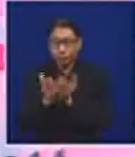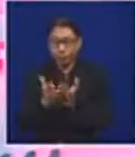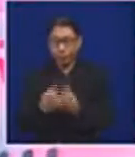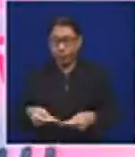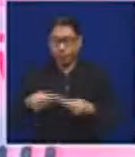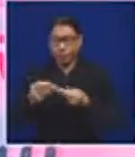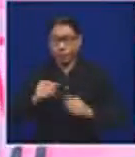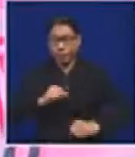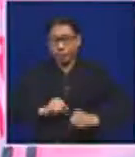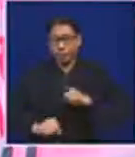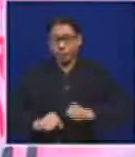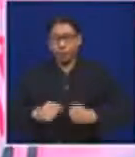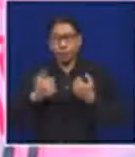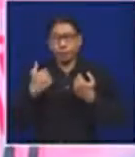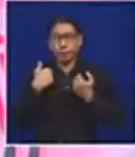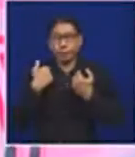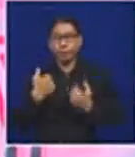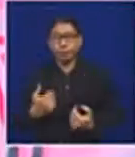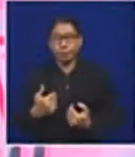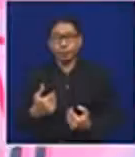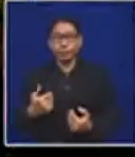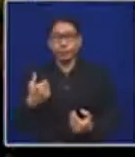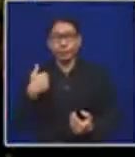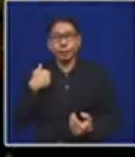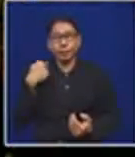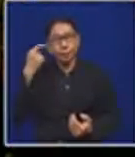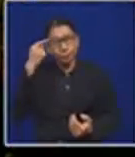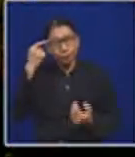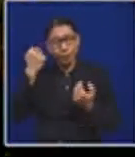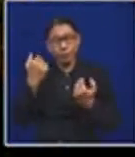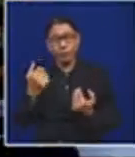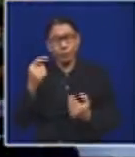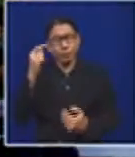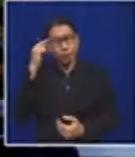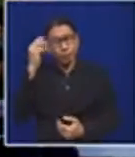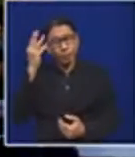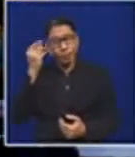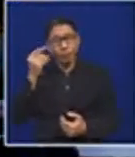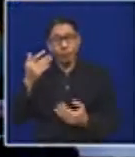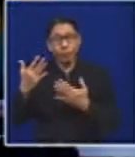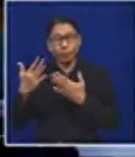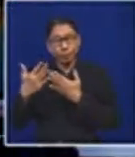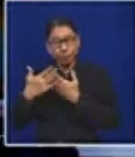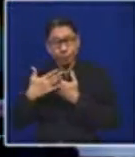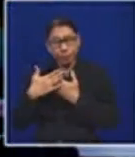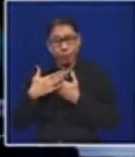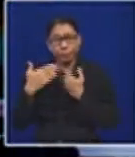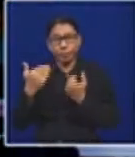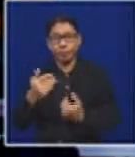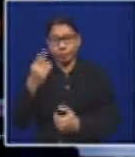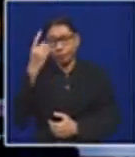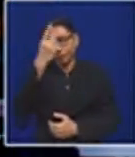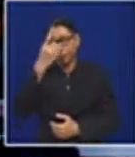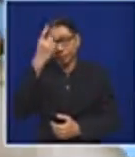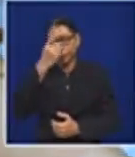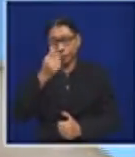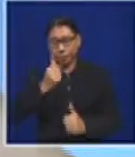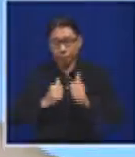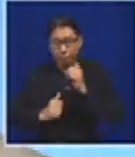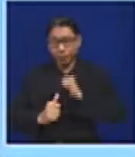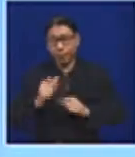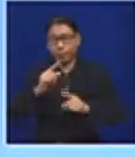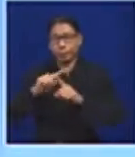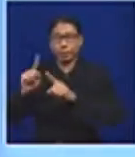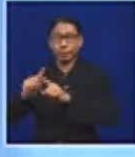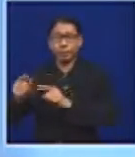ยทีนเซเว่นทีนอย่างวาเลนไทน์ชาริตี้ปาร์ตี้ภายใต้แนวคิด In Love Again ที่ก็มีเหล่าศิลปินดารานักแสดงคนบันเทิ